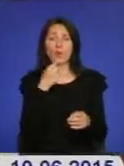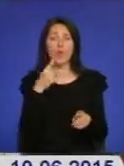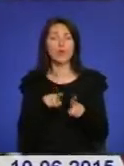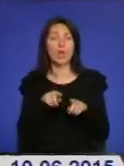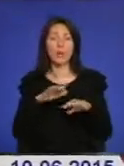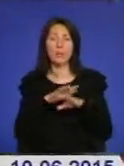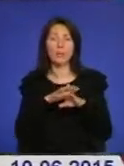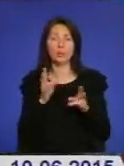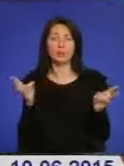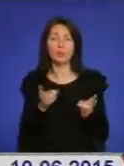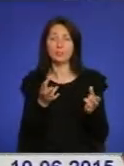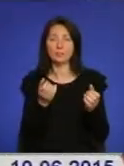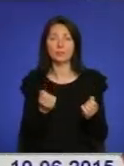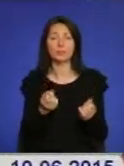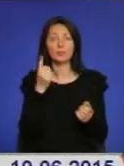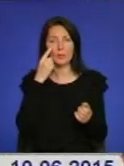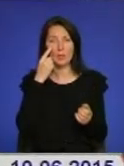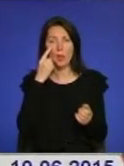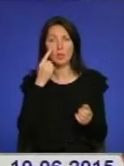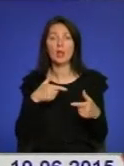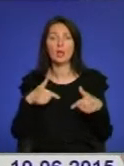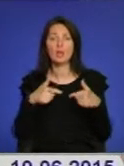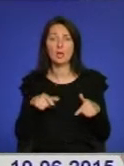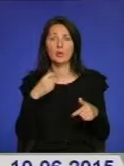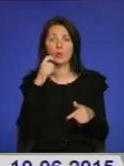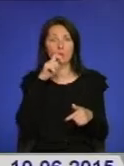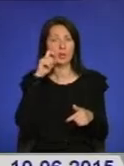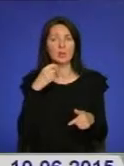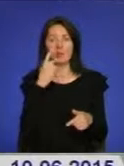для цього необхідно набрати достатню кількість балів на іспиті з української мови та літератури.